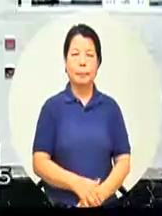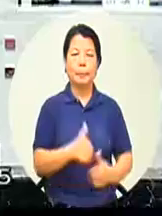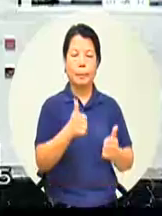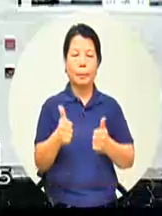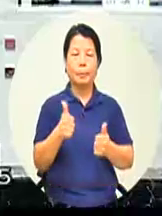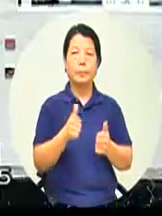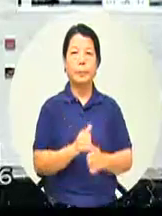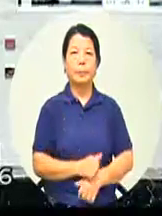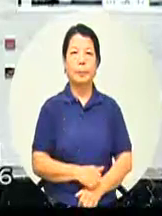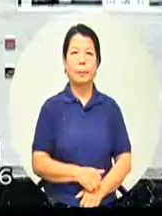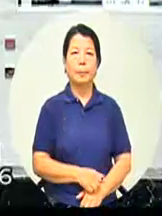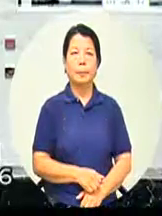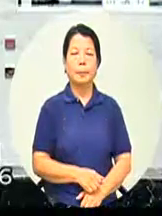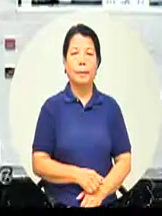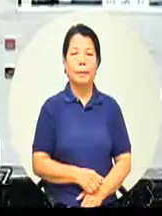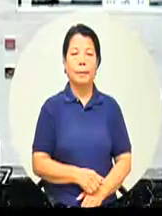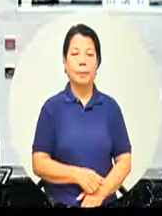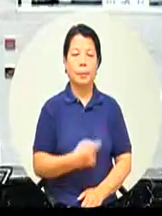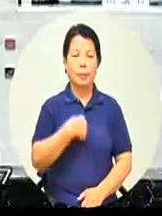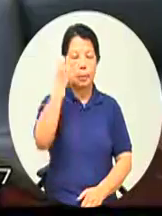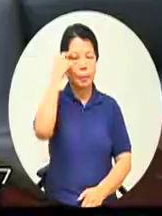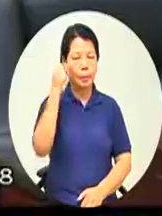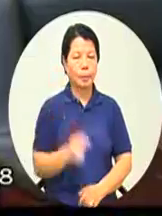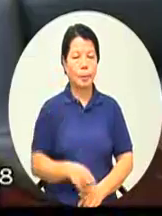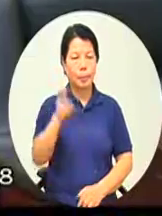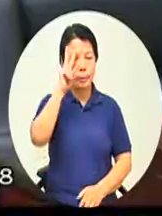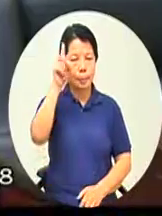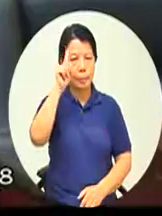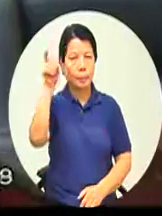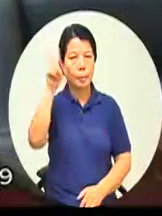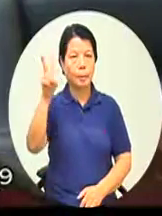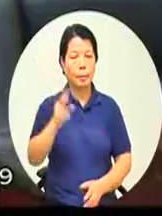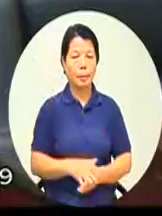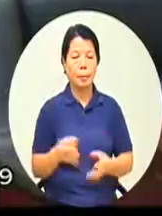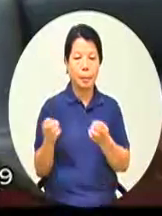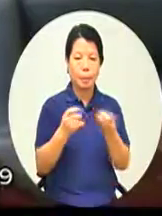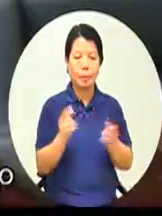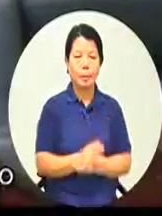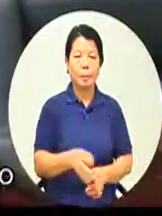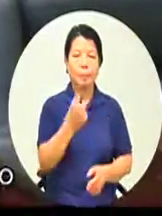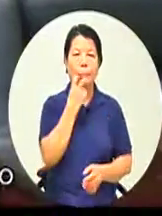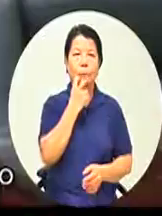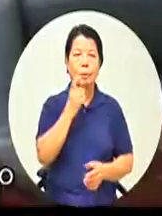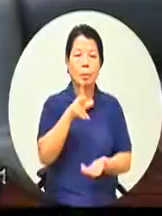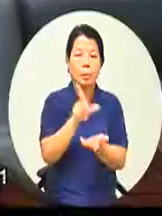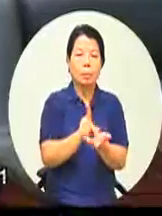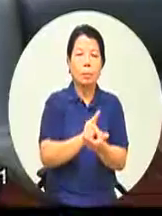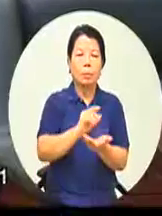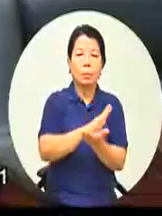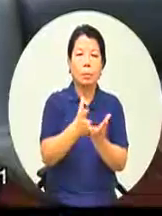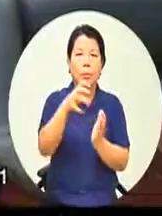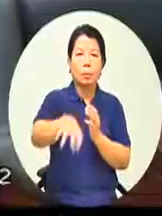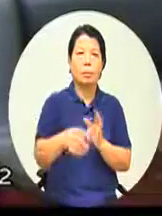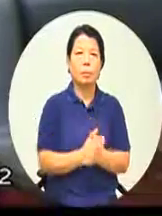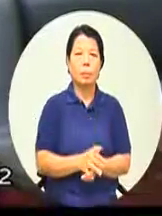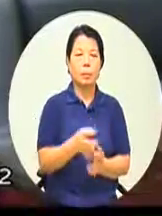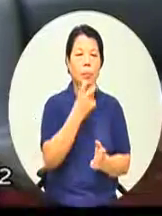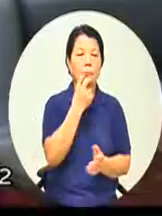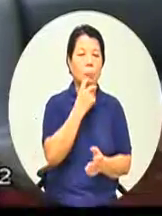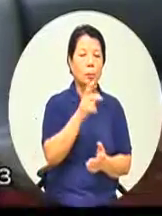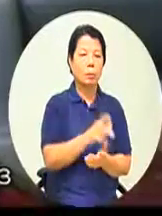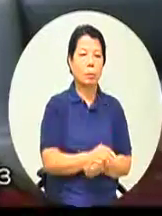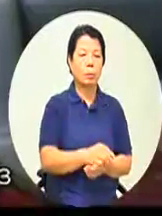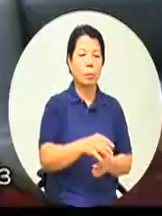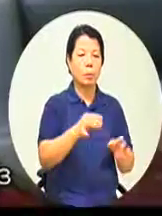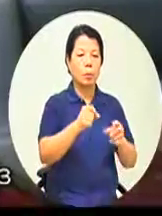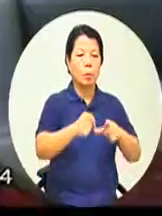谢。我想这两天哦，讨论中央图书馆里面，中央公园里面要不要盖这个图书